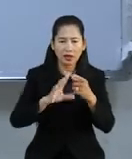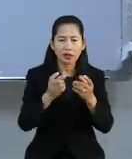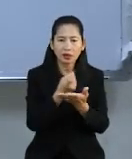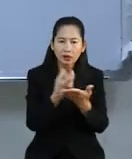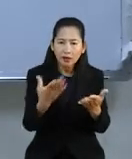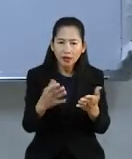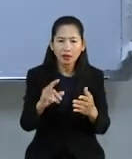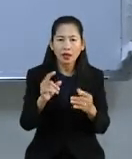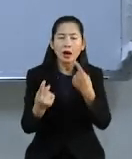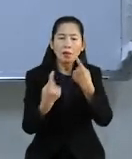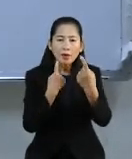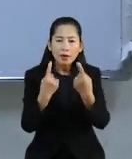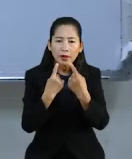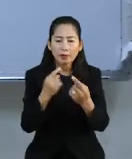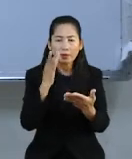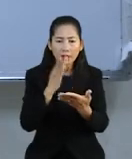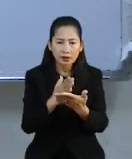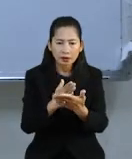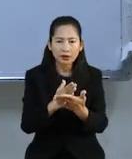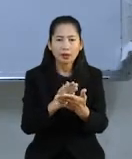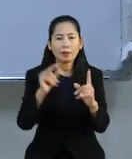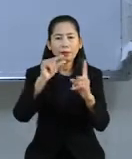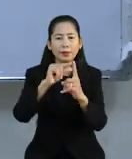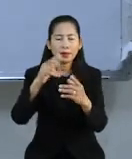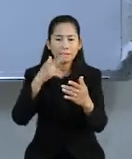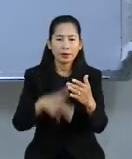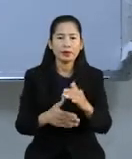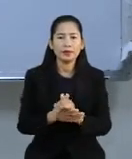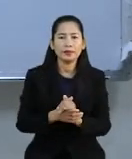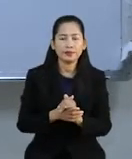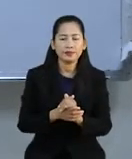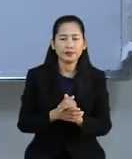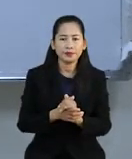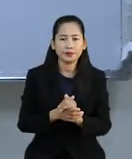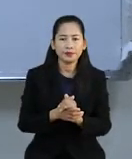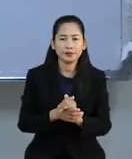Ta ca xong tình yên, bán chập đòi bị vầy. Chà,